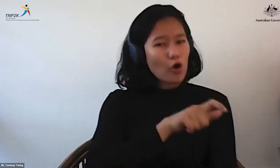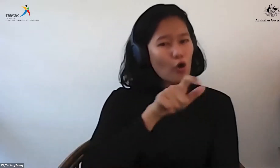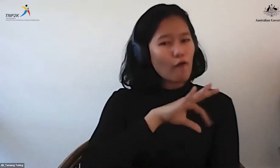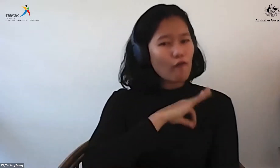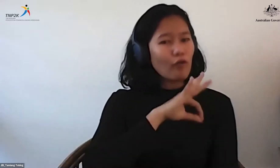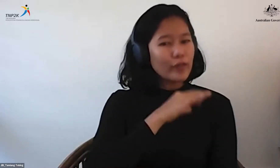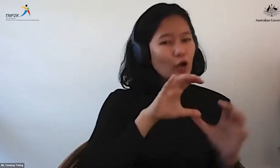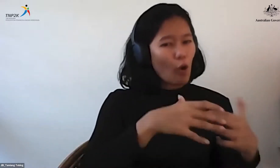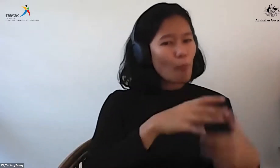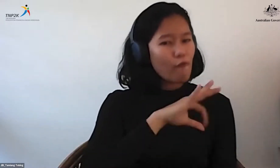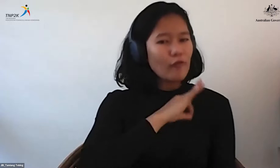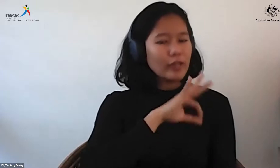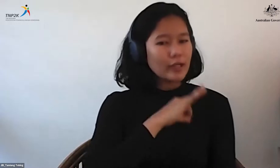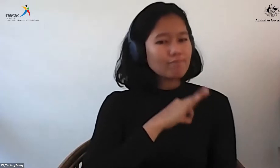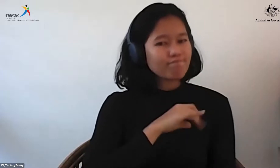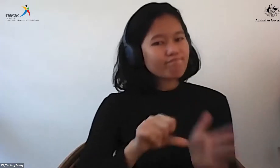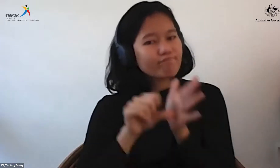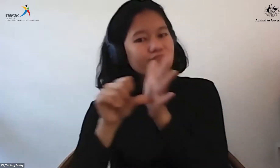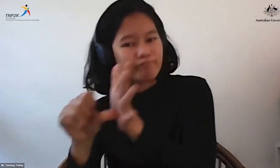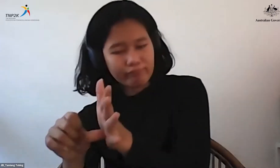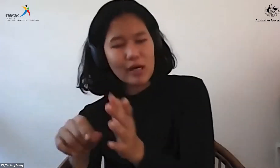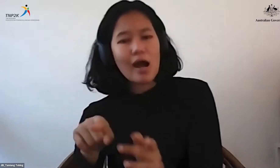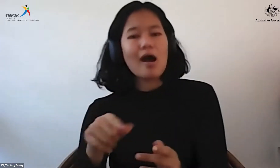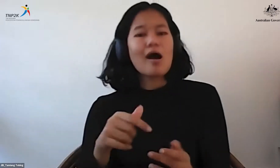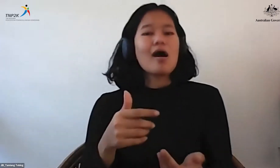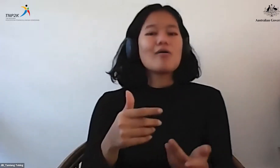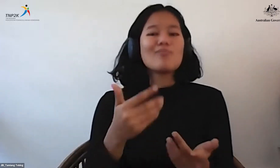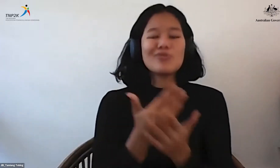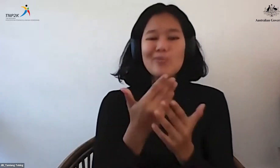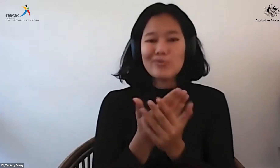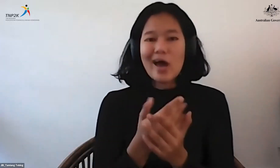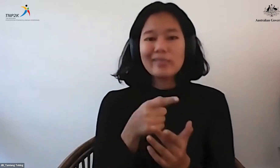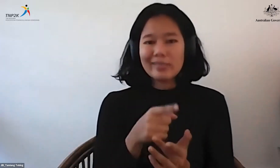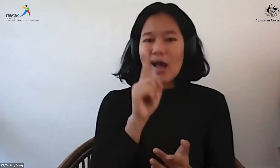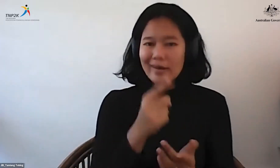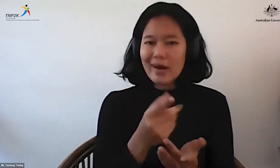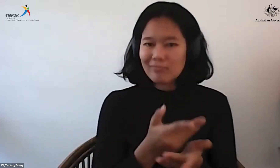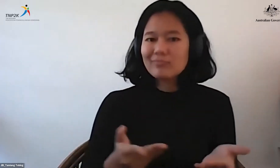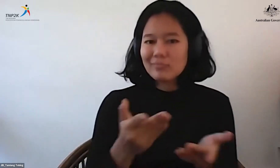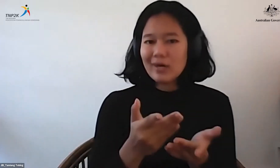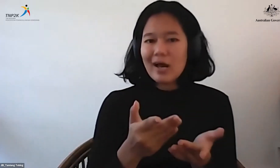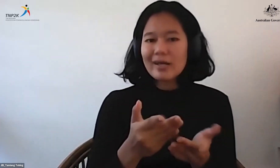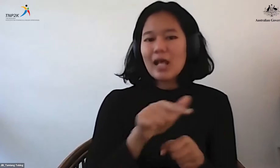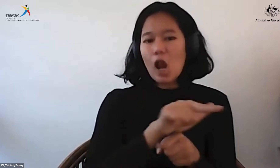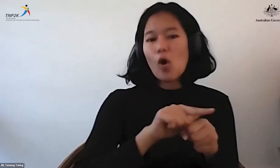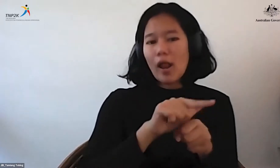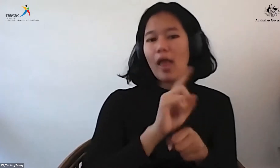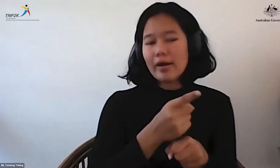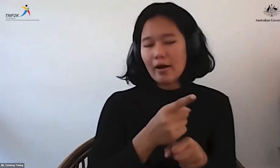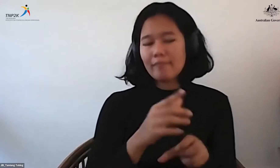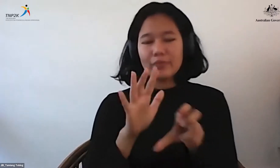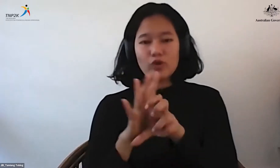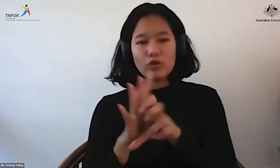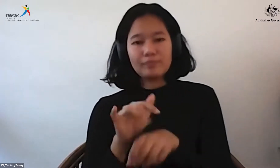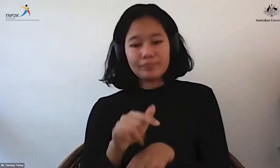kelompok masyarakat. Jadi hal yang sama mudah-mudahan juga bisa terjadi di tingkat lokal. Jadi seperti kita